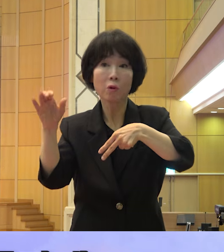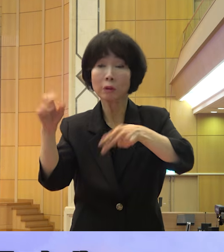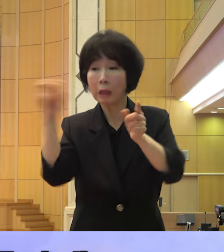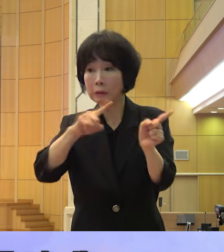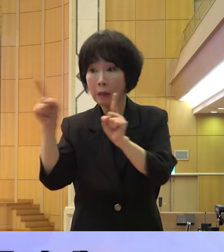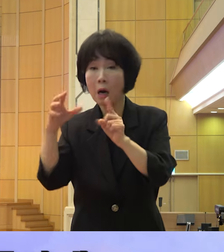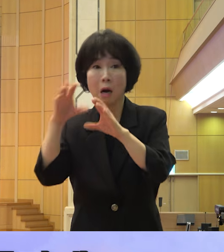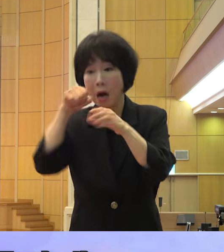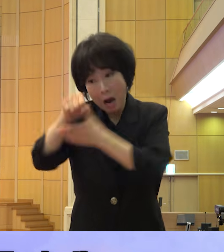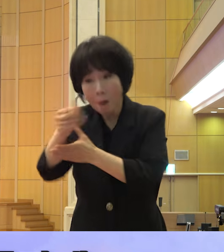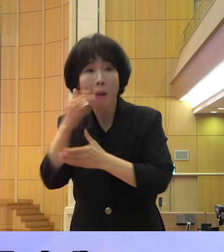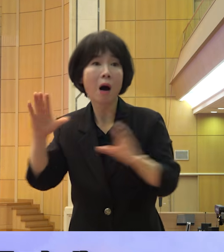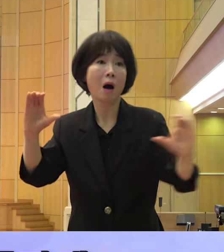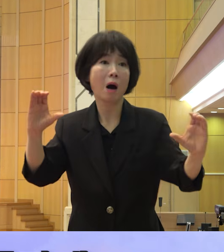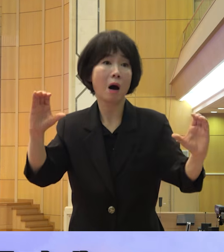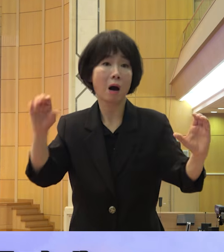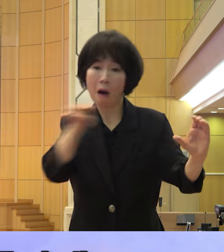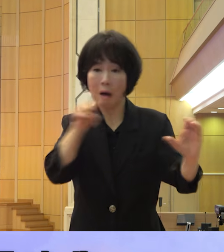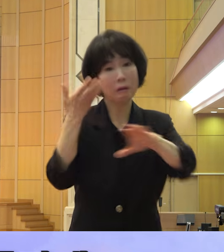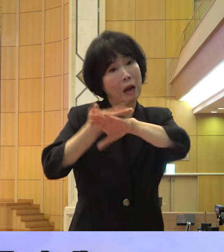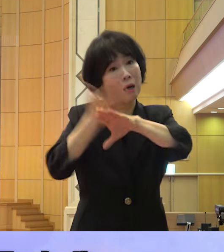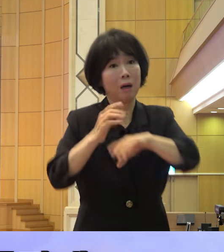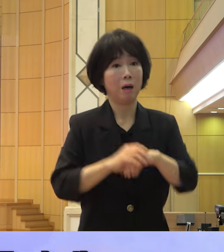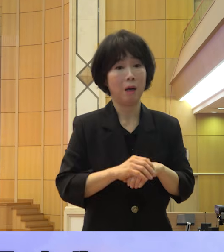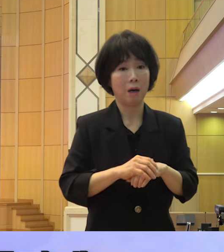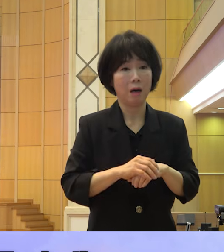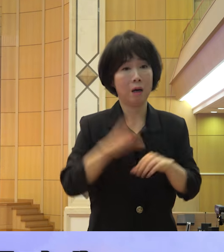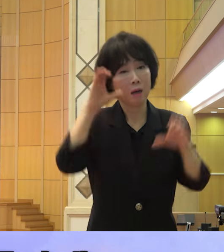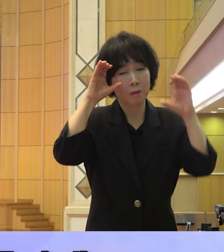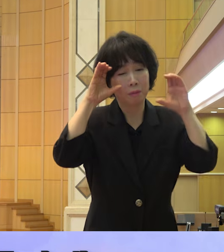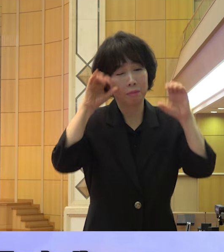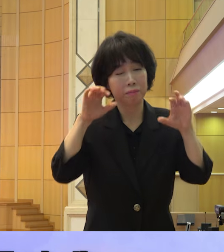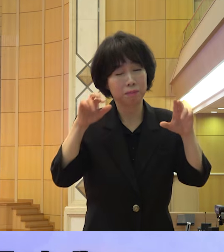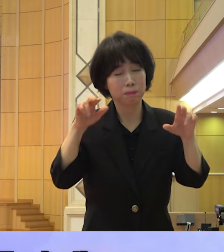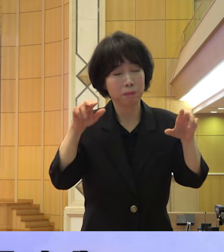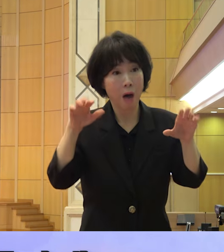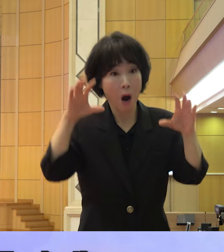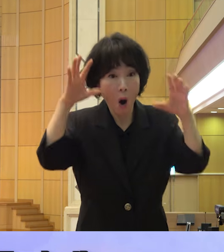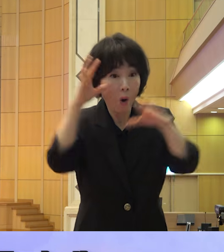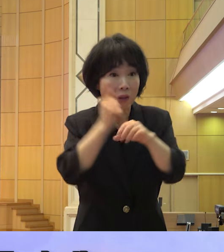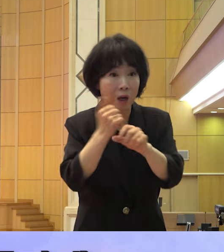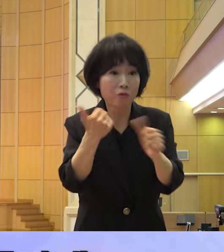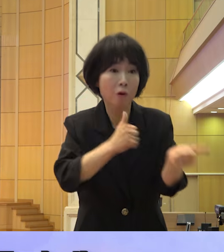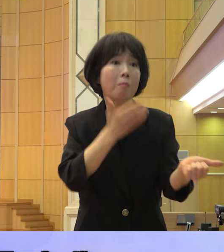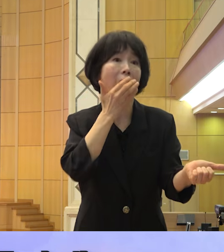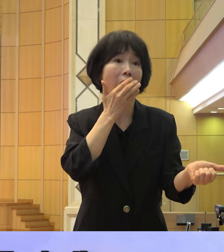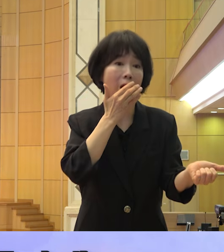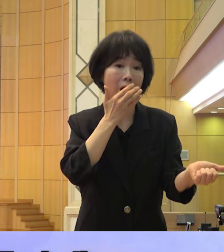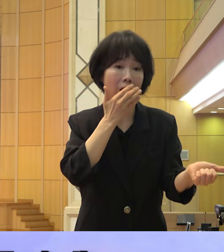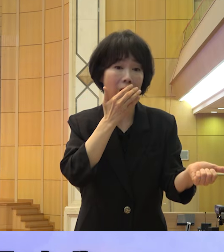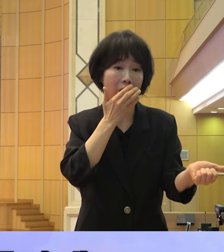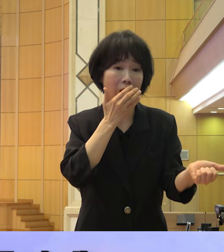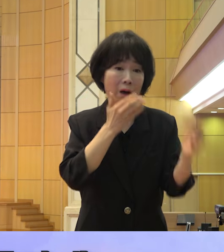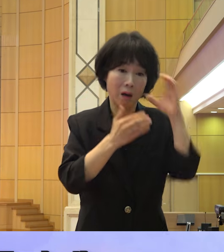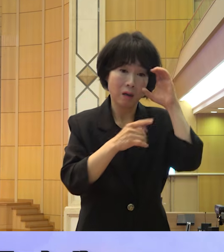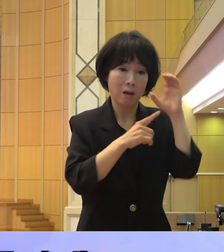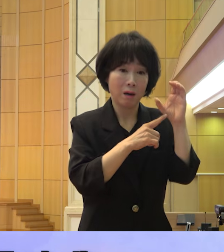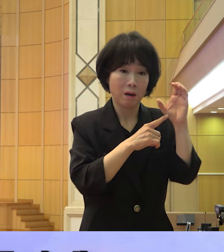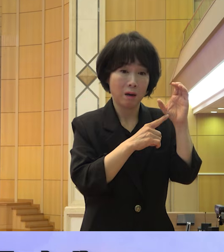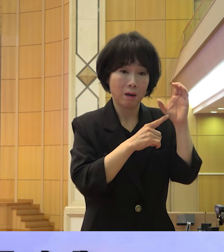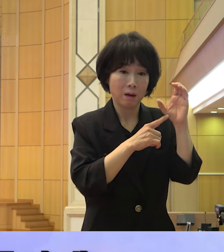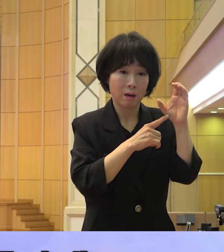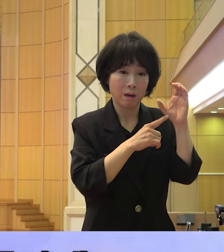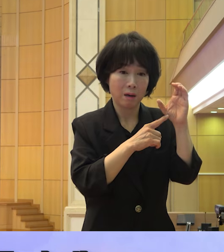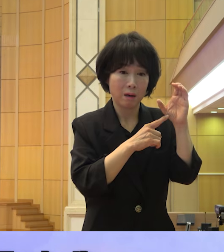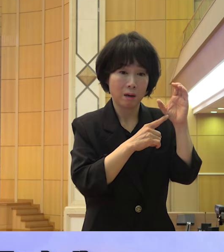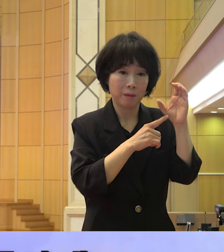지장 없어요. 달걀로 살다가 언젠간 죽겠지요. 그러나 달걀로는 살 수 있겠지만